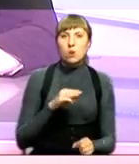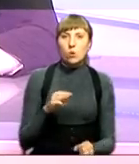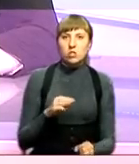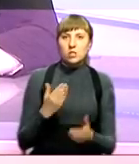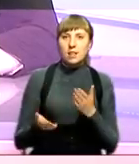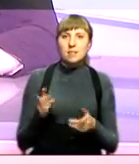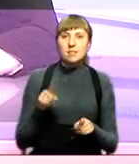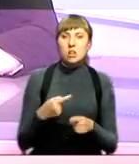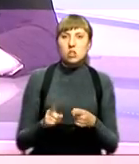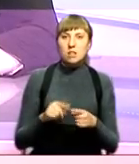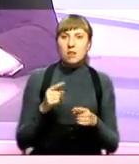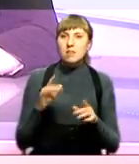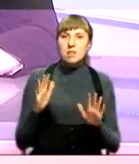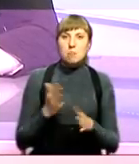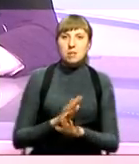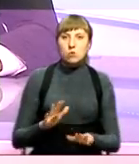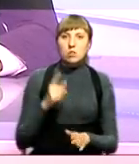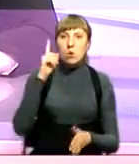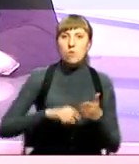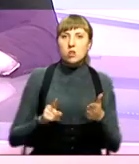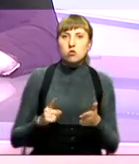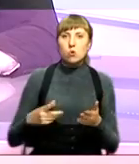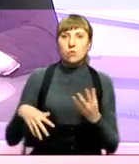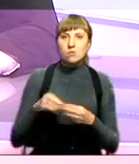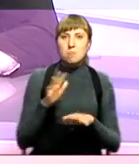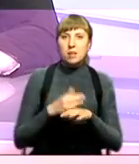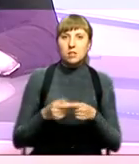произойдет, я уверен, что все те банки, которые носили так или иначе,